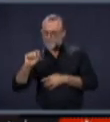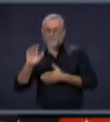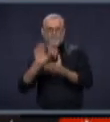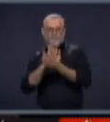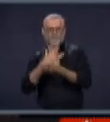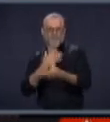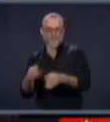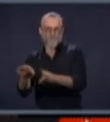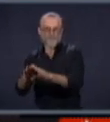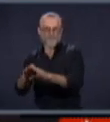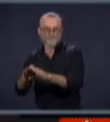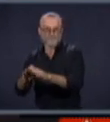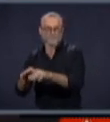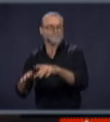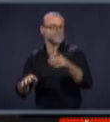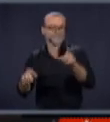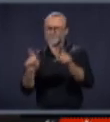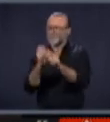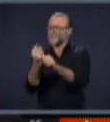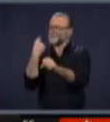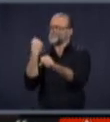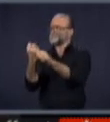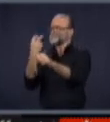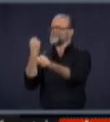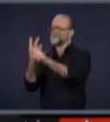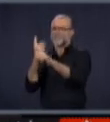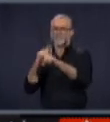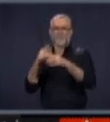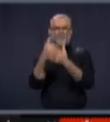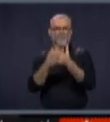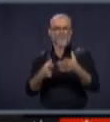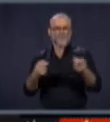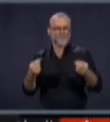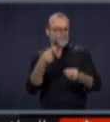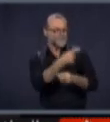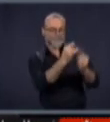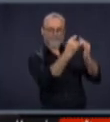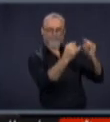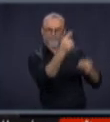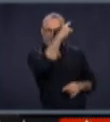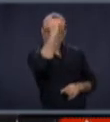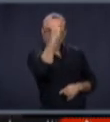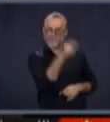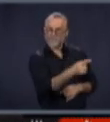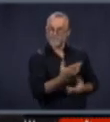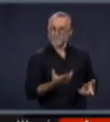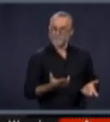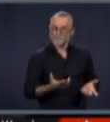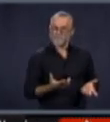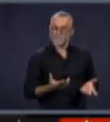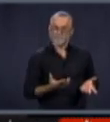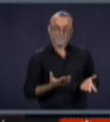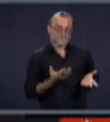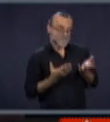le 20 juin, donc... comme les autres étés, qu'est-ce qu'on fera pour les camps